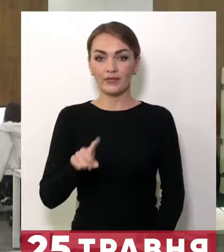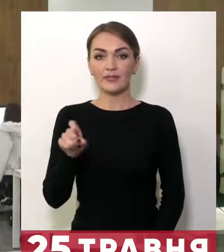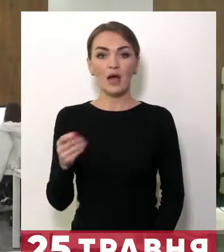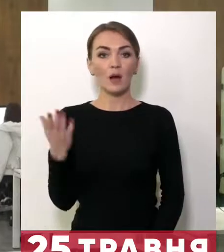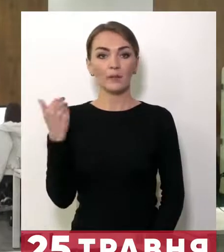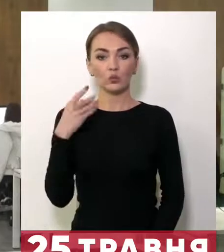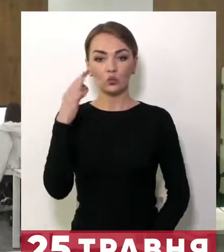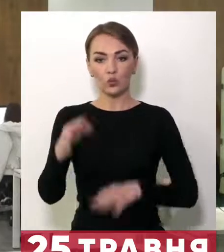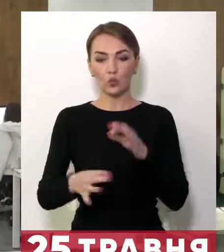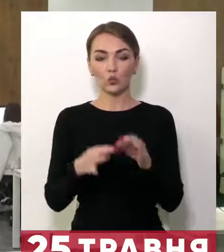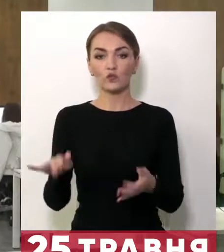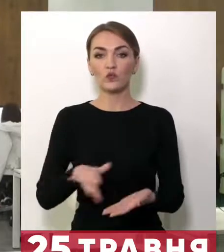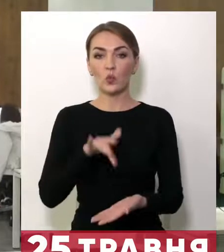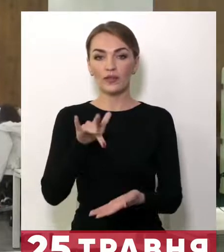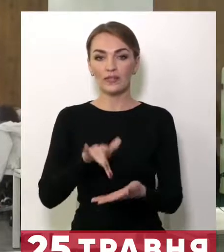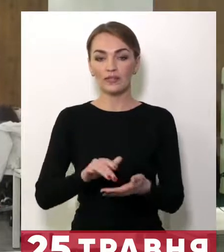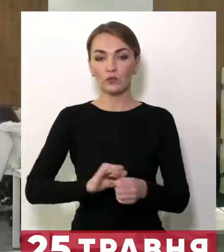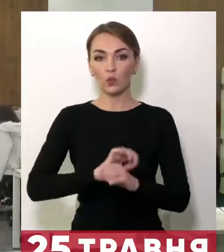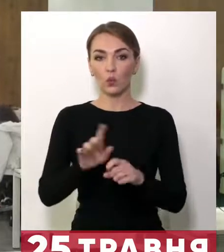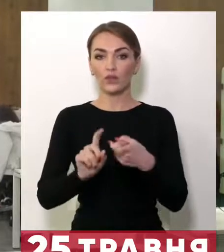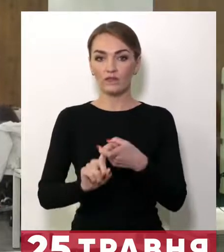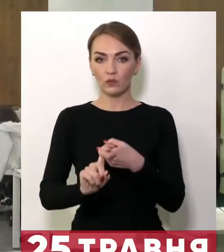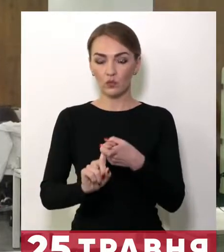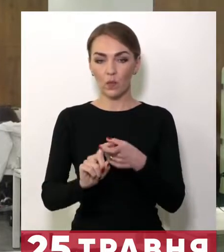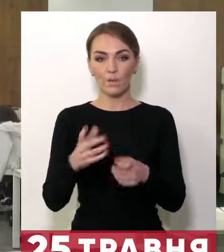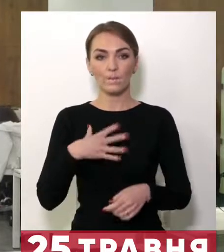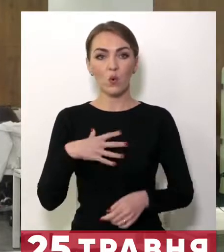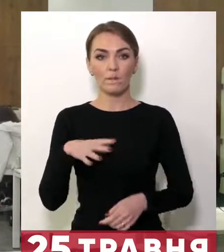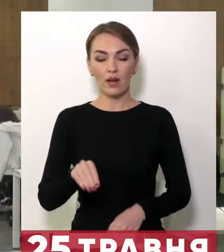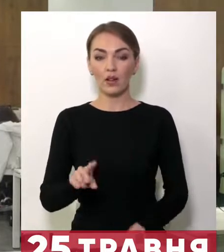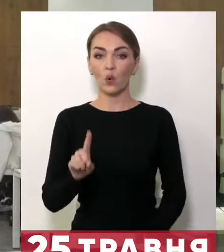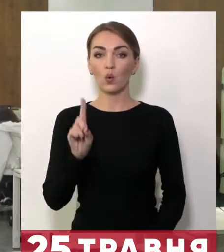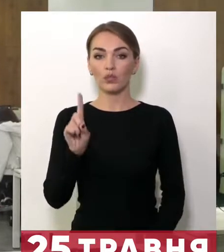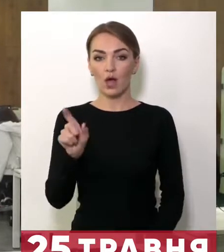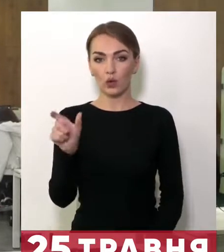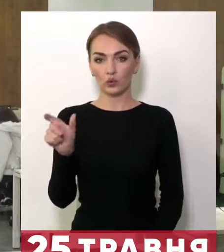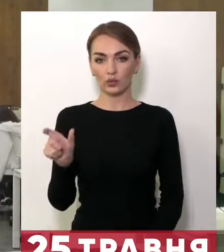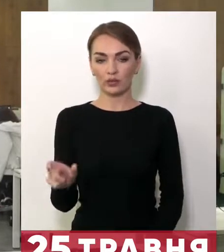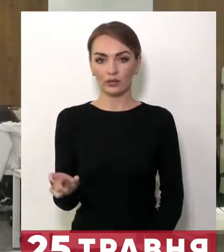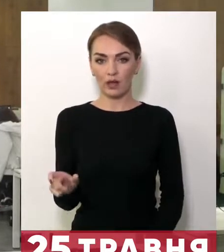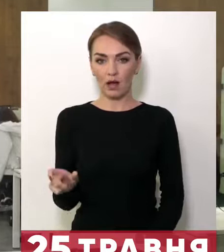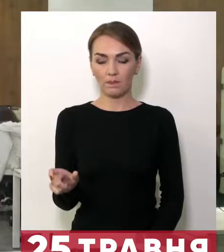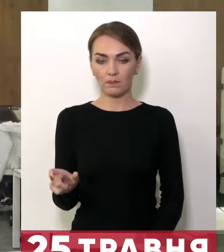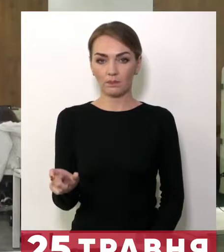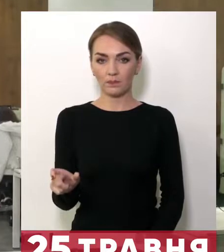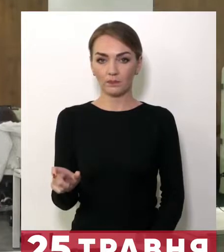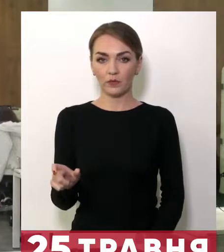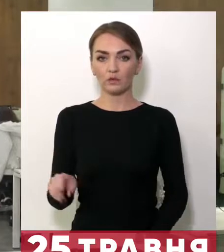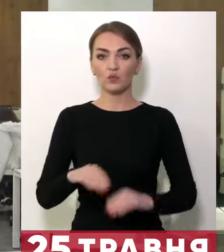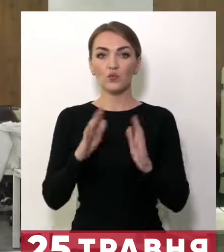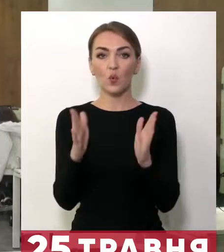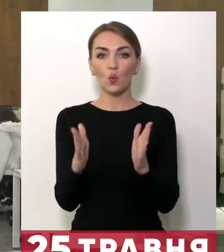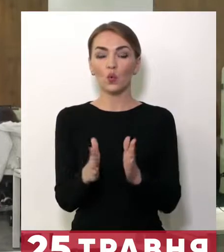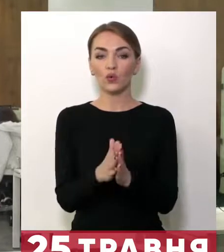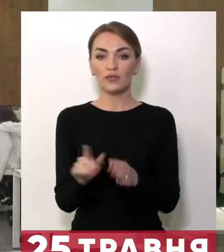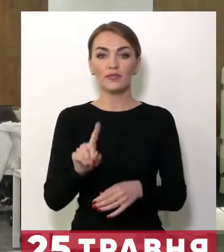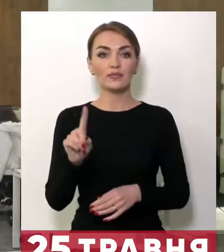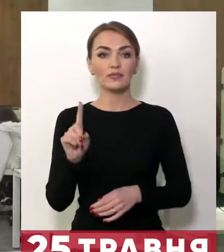добу в столиці від коронавірусу померла одна людина. Усього